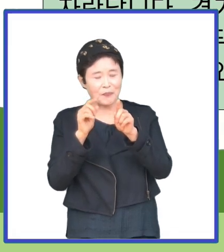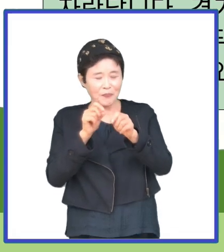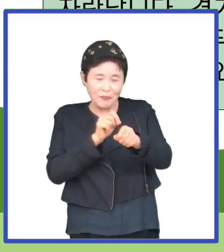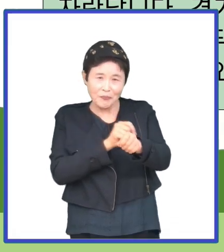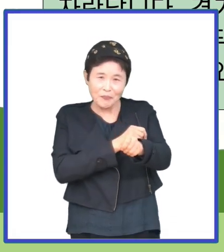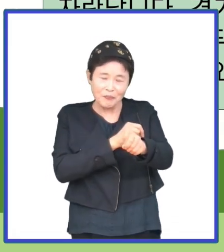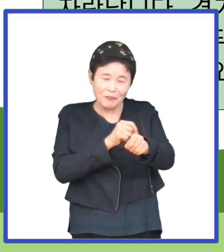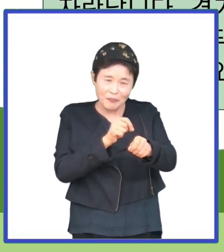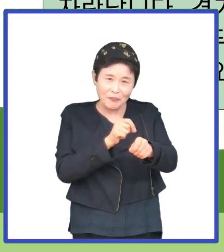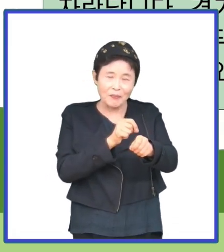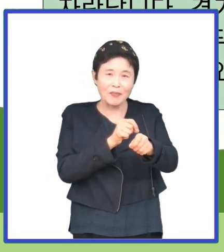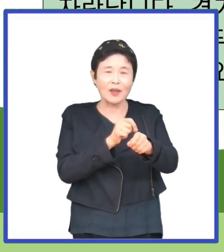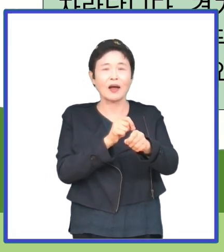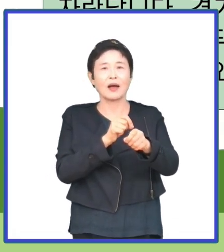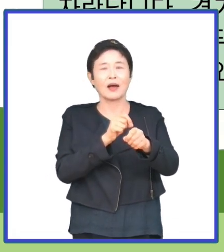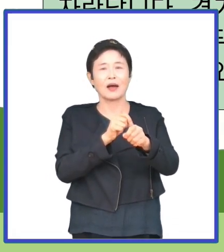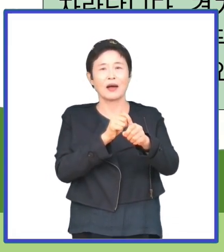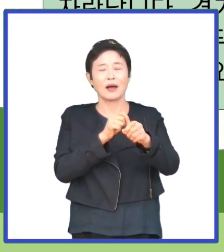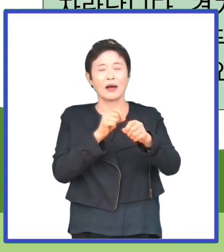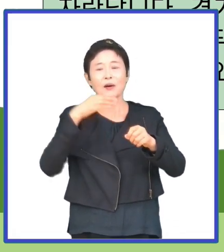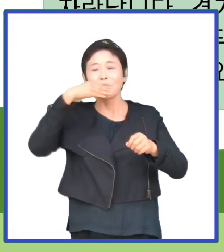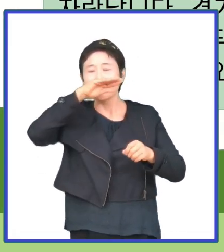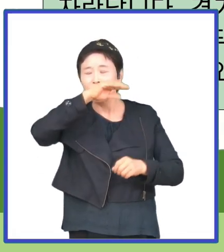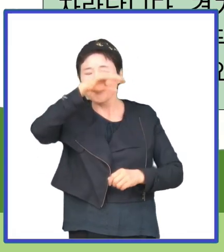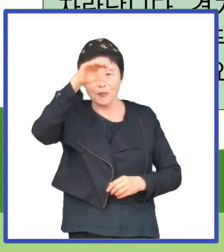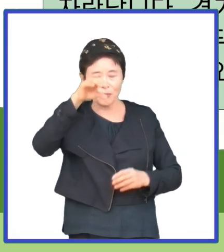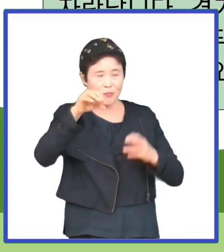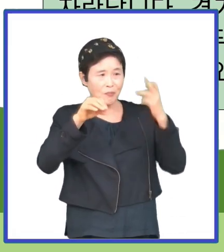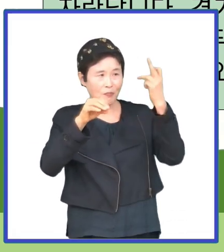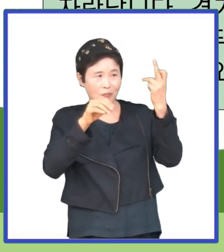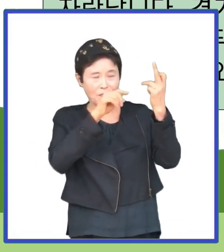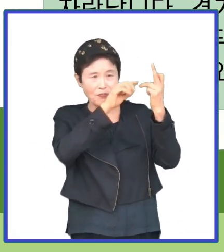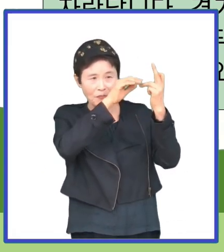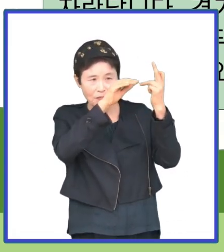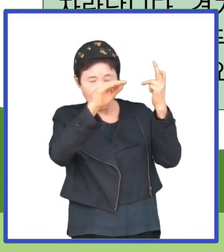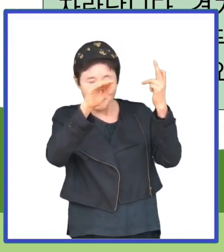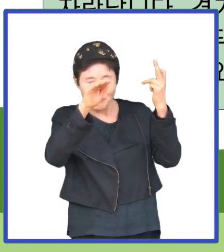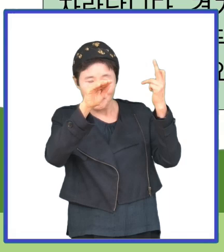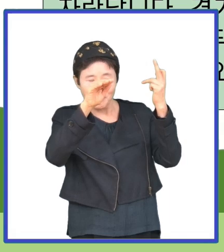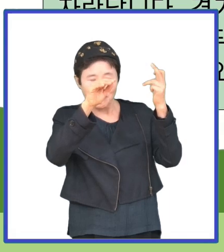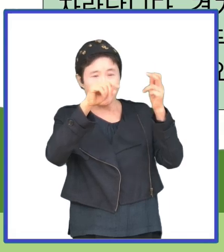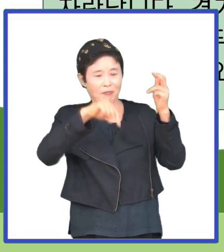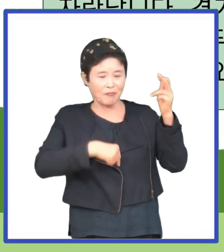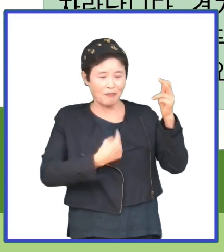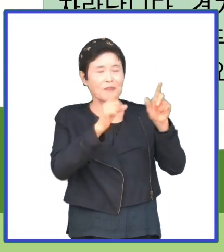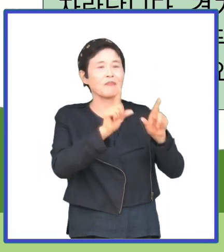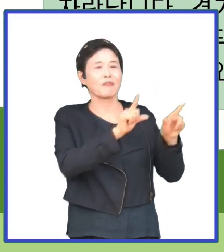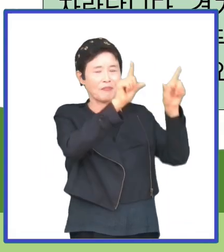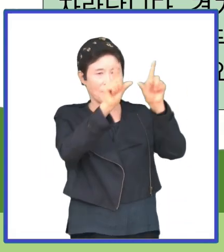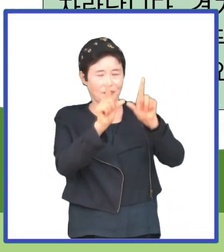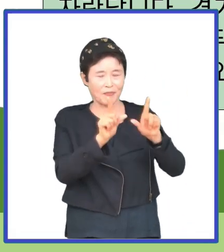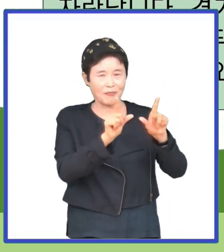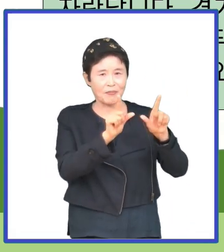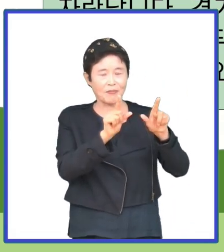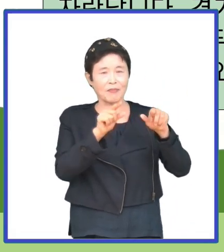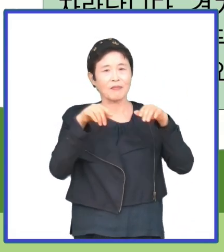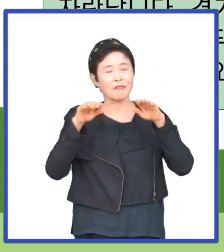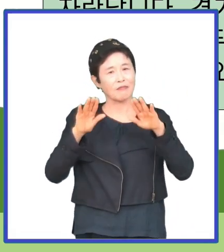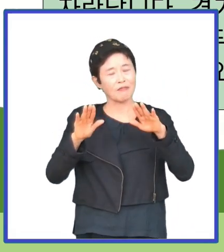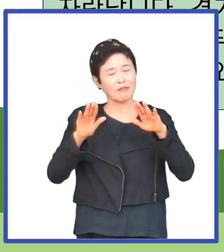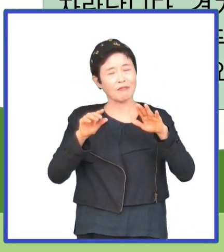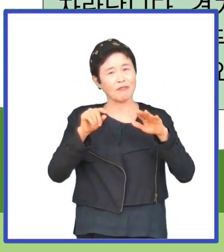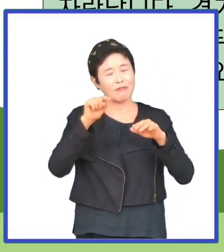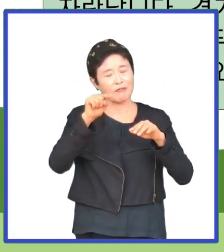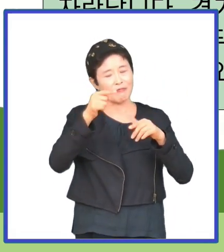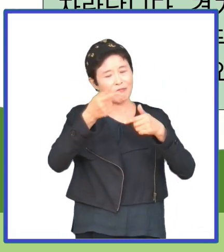특징인데요. 우리나라 경기도 및 강원도 아고산지대와 백두산 일부 능선에 자생하고 있어요. 현재 눈축백